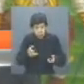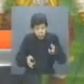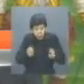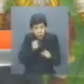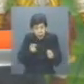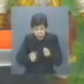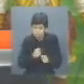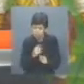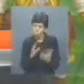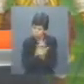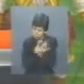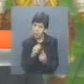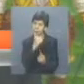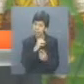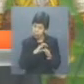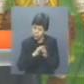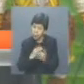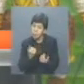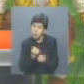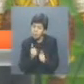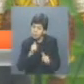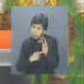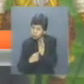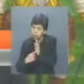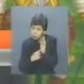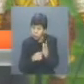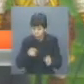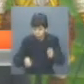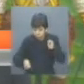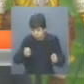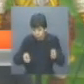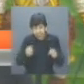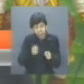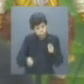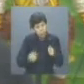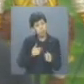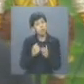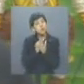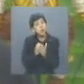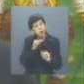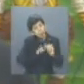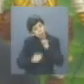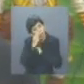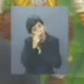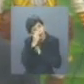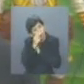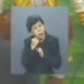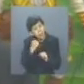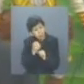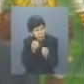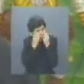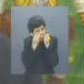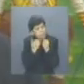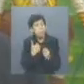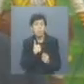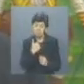สานด้วยและสื่อสารด้วยเพราะว่าหุ่นเป็นเครื่องมือในการสื่อสารหรือเป็นศิลปะในการสื่อสารที่มีพลานุภา